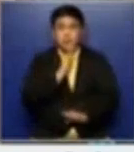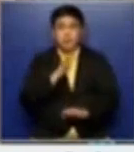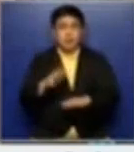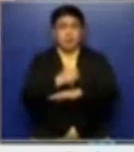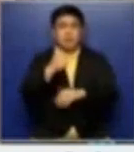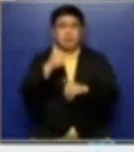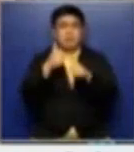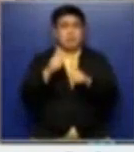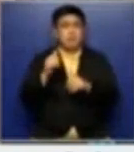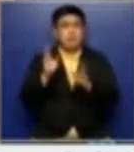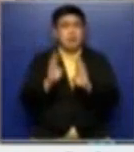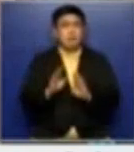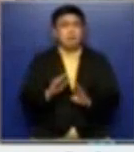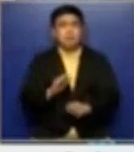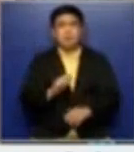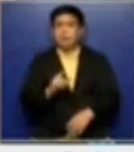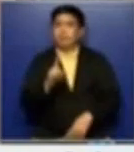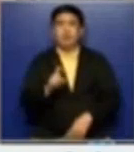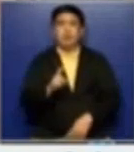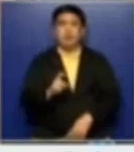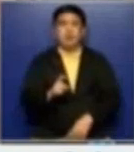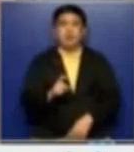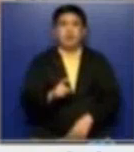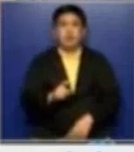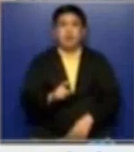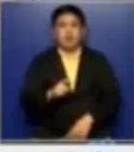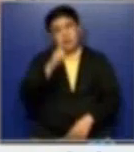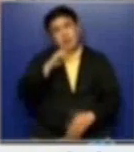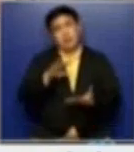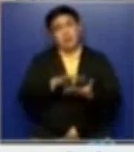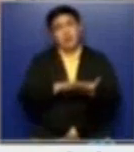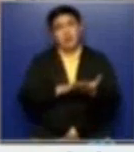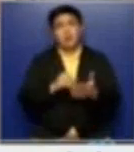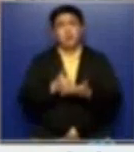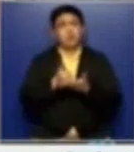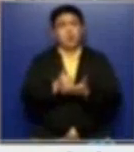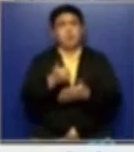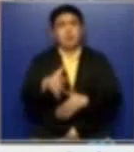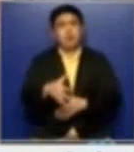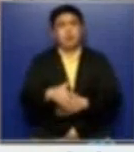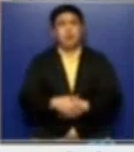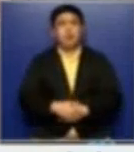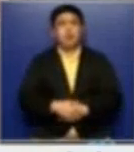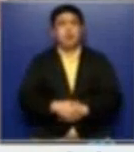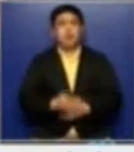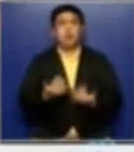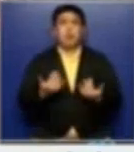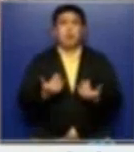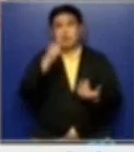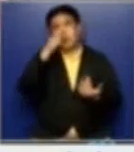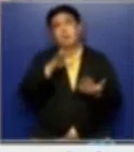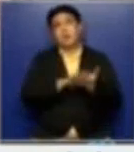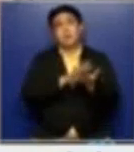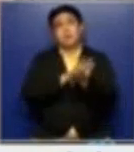แบบนี้ตายเลยครับรับวิกฤตประเทศไม่ได้ท่านจะรอปฏิรูปประเทศของท่านน่ะผมรอมานานแล้วไม่